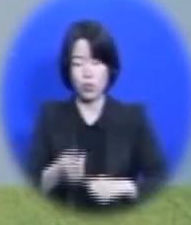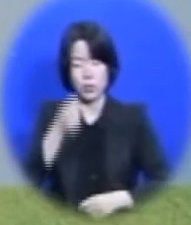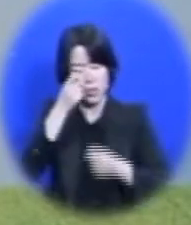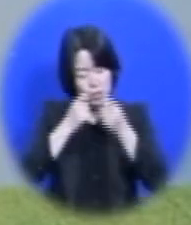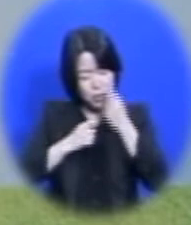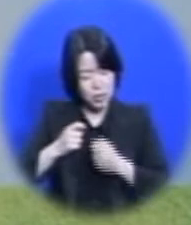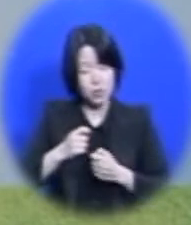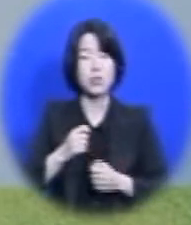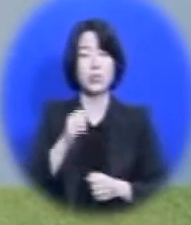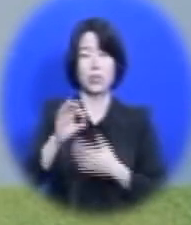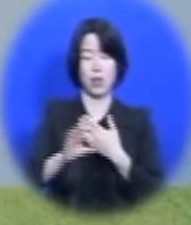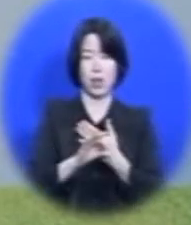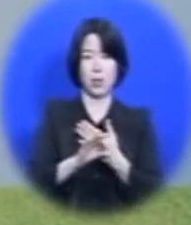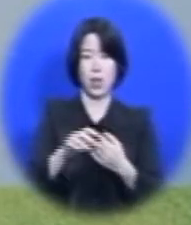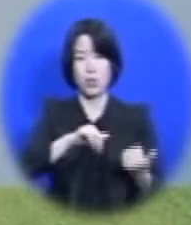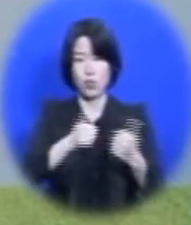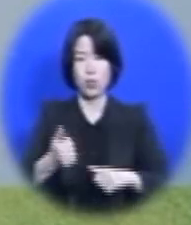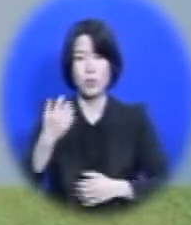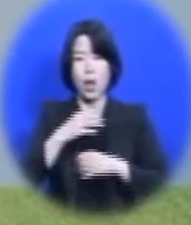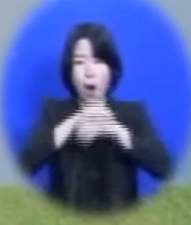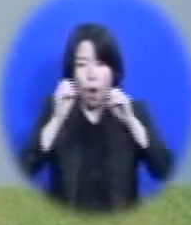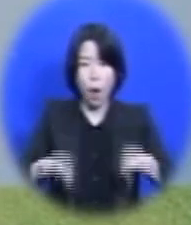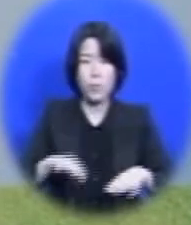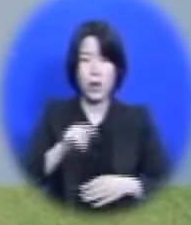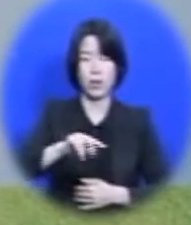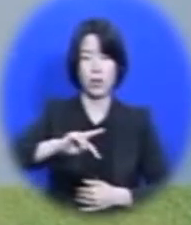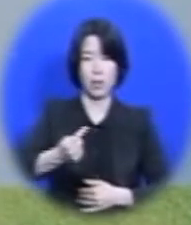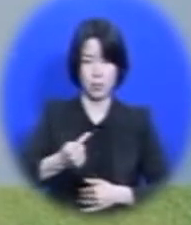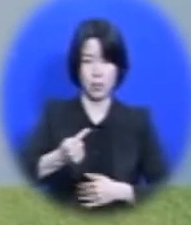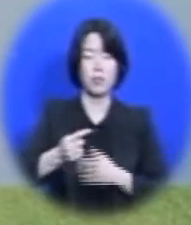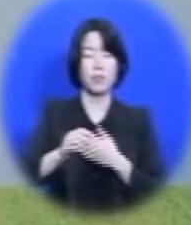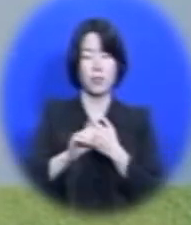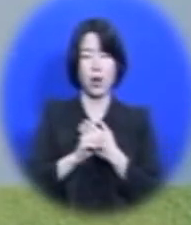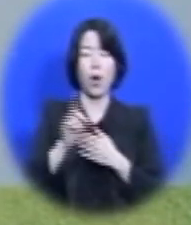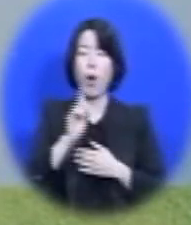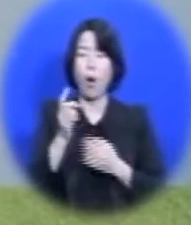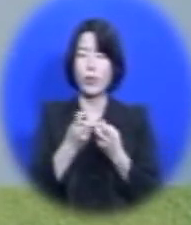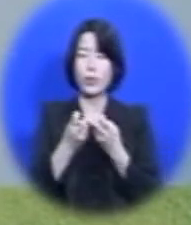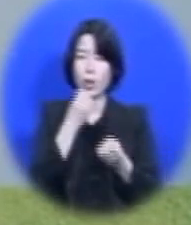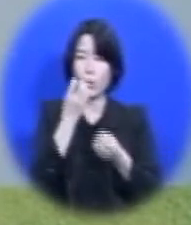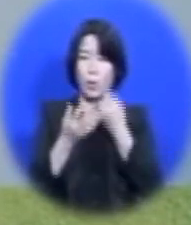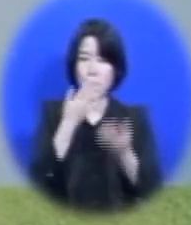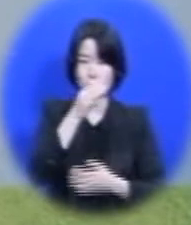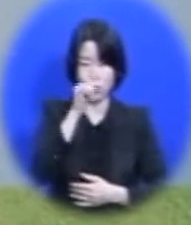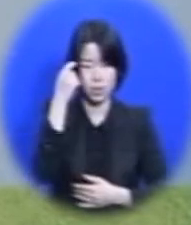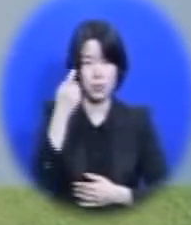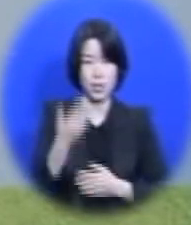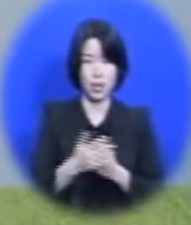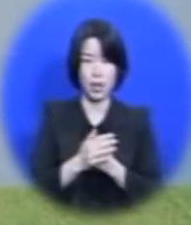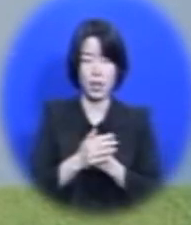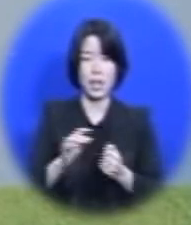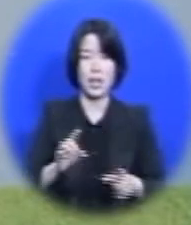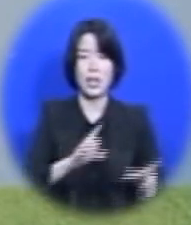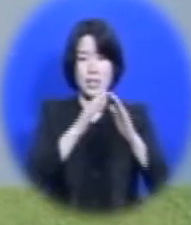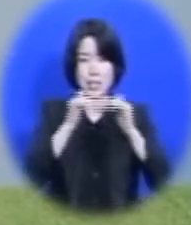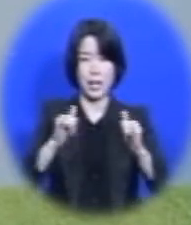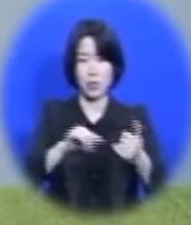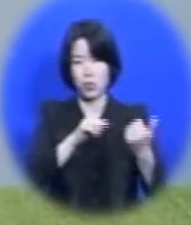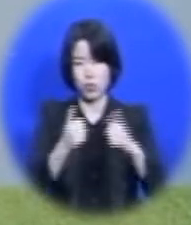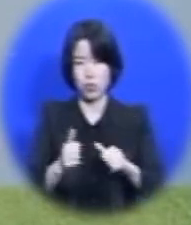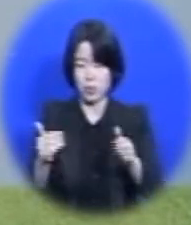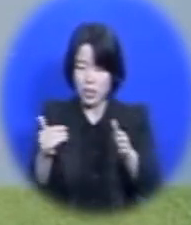거라면, 죽음이 허무한 거라면 어떻게 그렇게 고백할 수 있겠습니까? 사람들은 다 죽음이 끝인